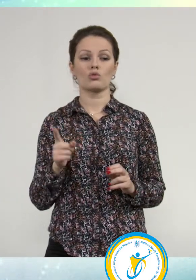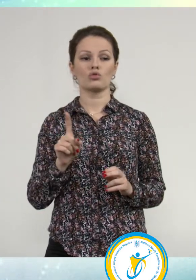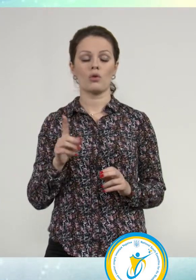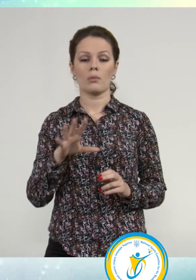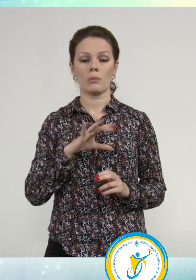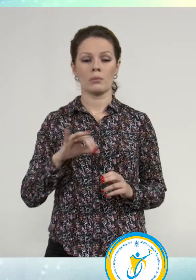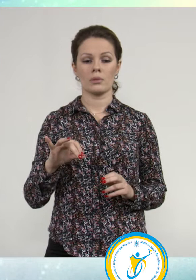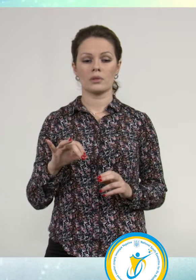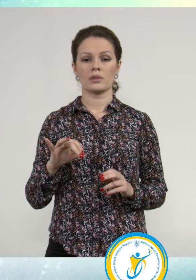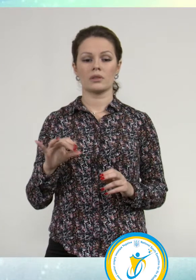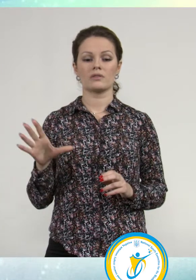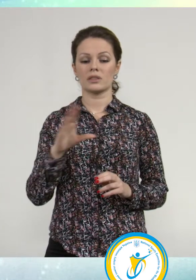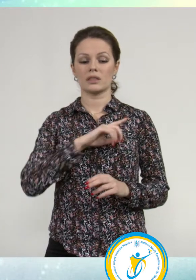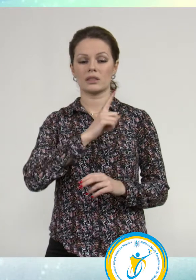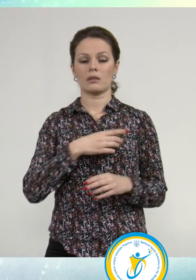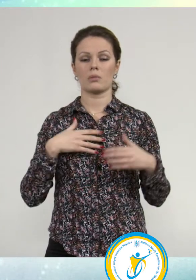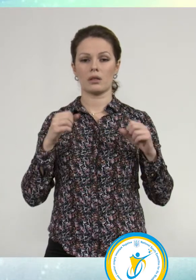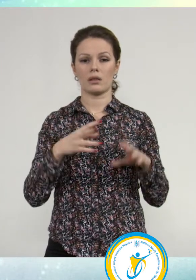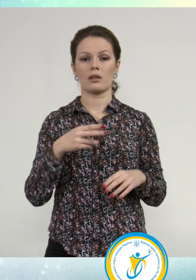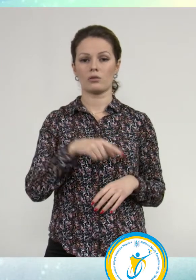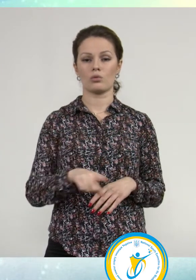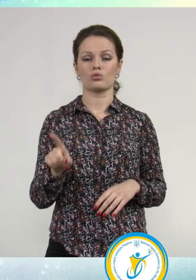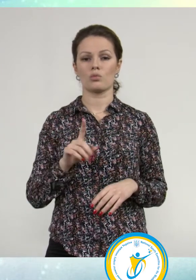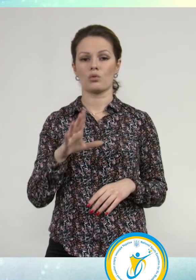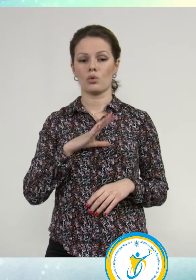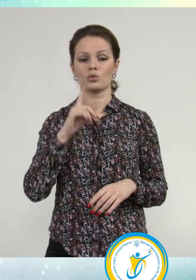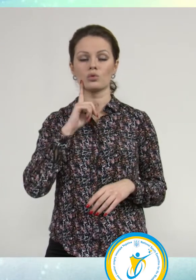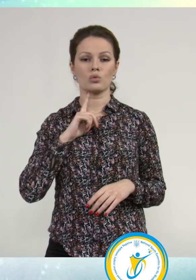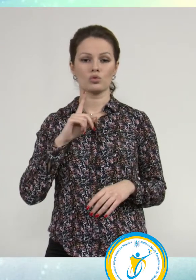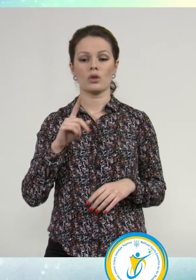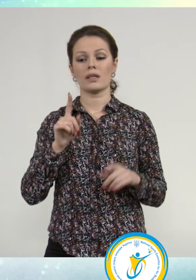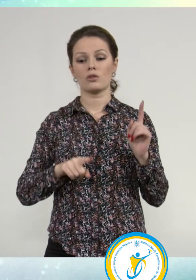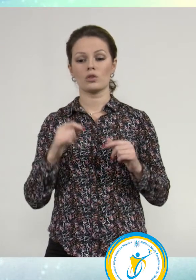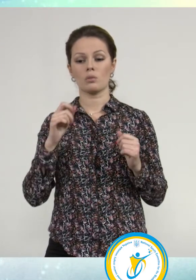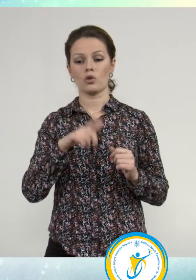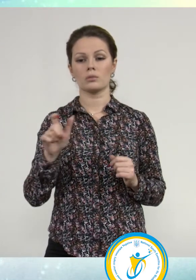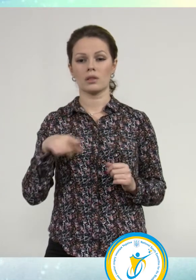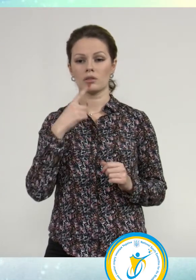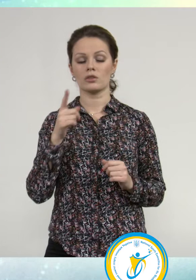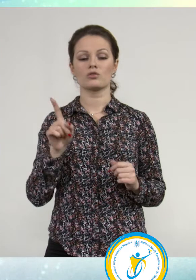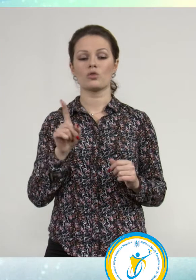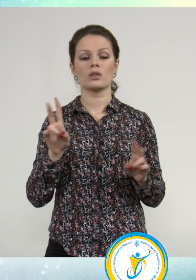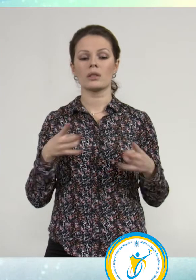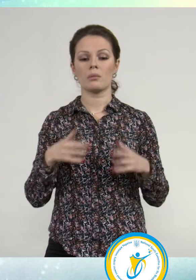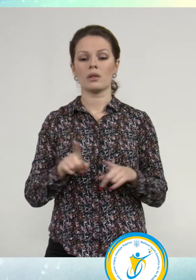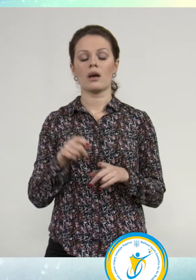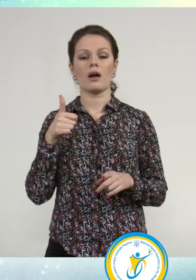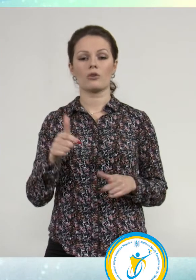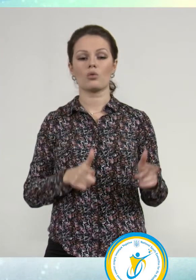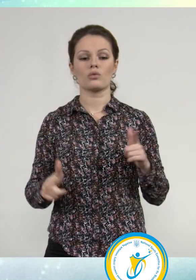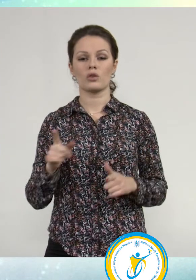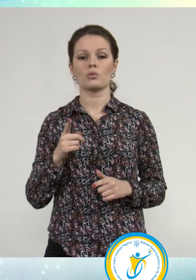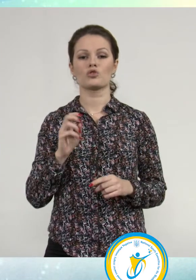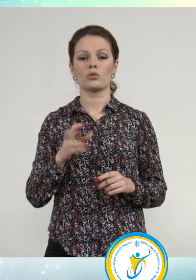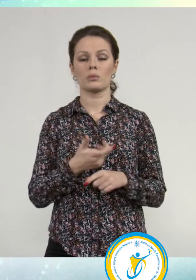ми всі сили прикладали для того, щоб було зручно. Іноді спортсмени казали, що не треба так гарно